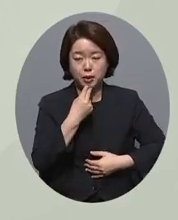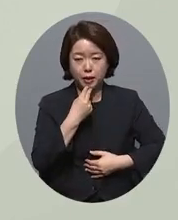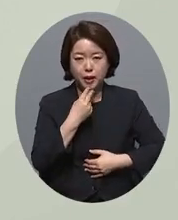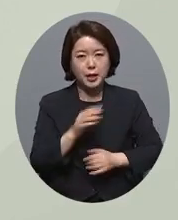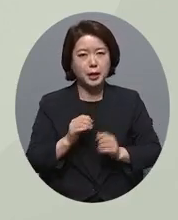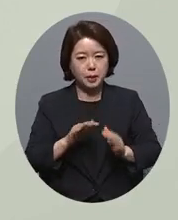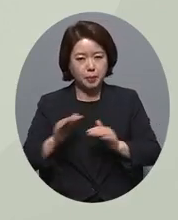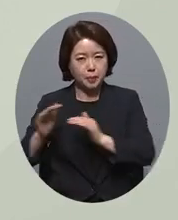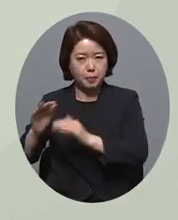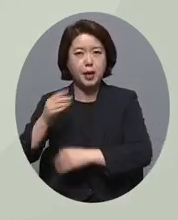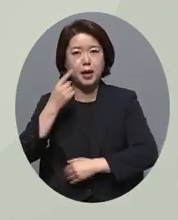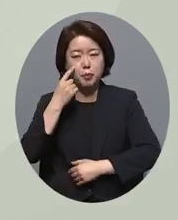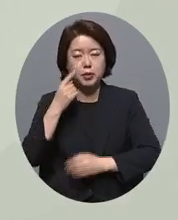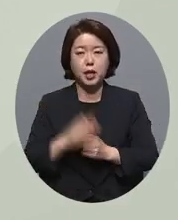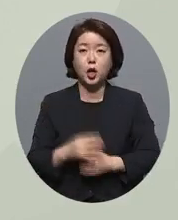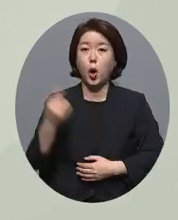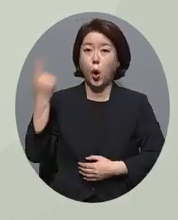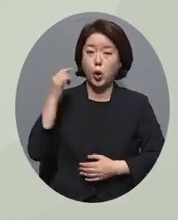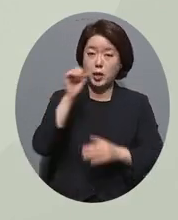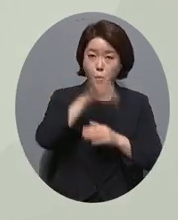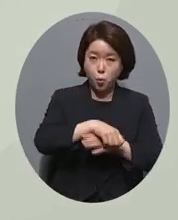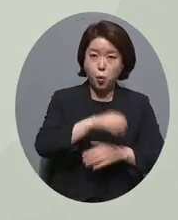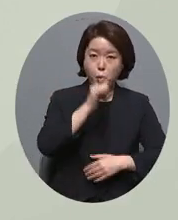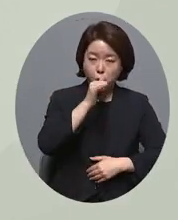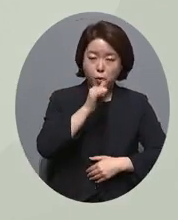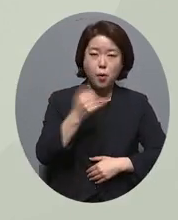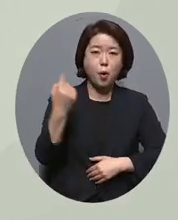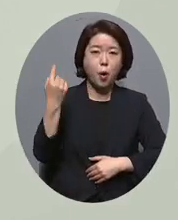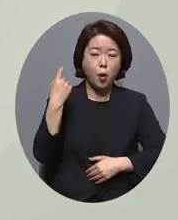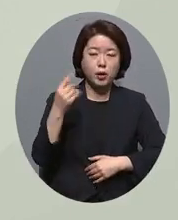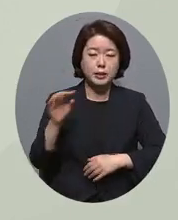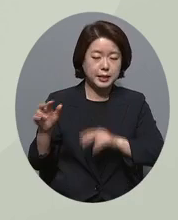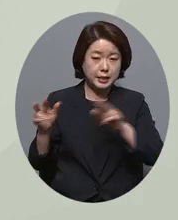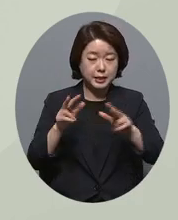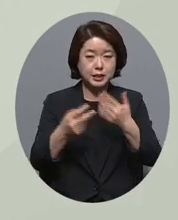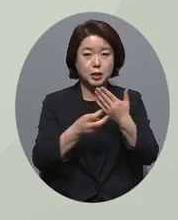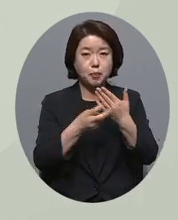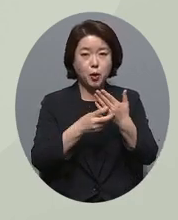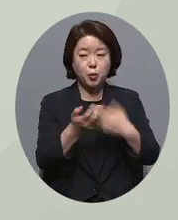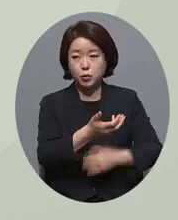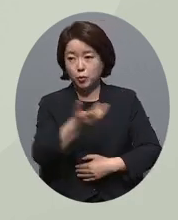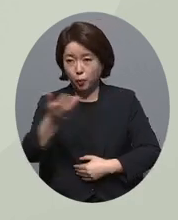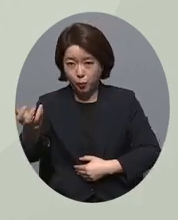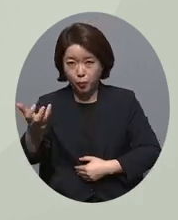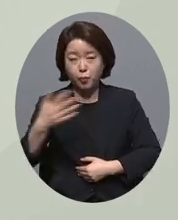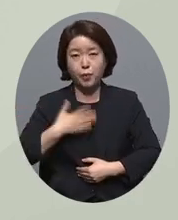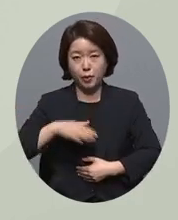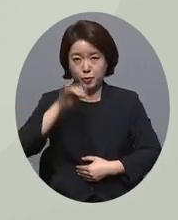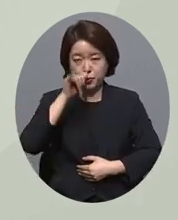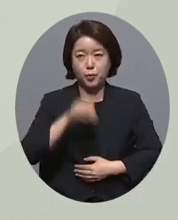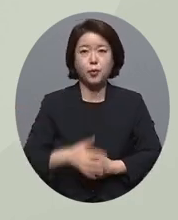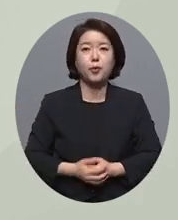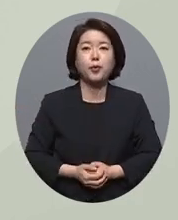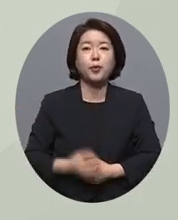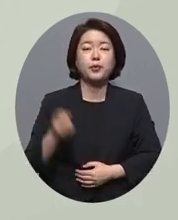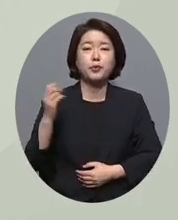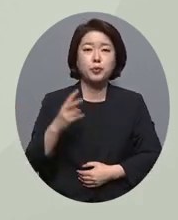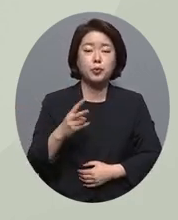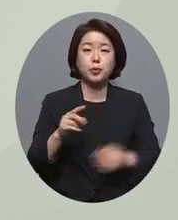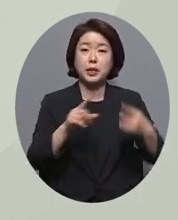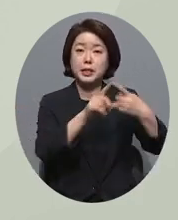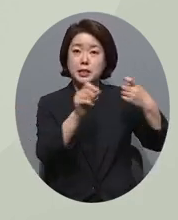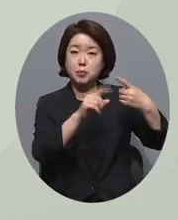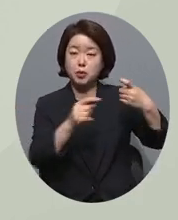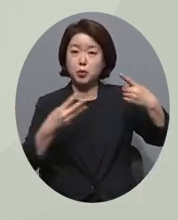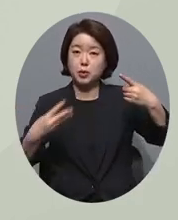어제 허가가 떨어졌고 아마 어제 바로 병원으로 간 것으로 지금 알려져 있고요 그리고 11월